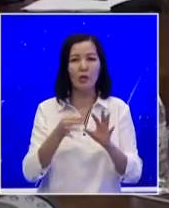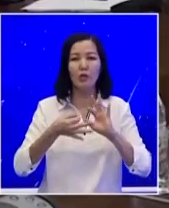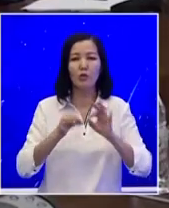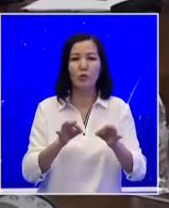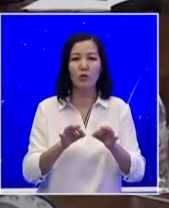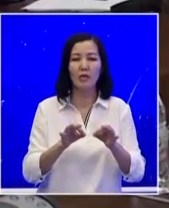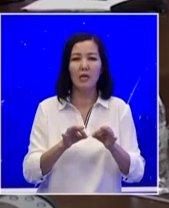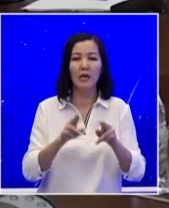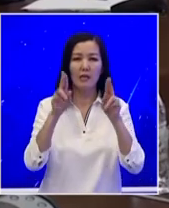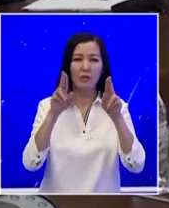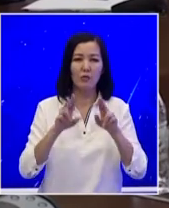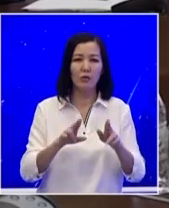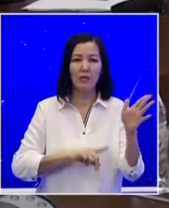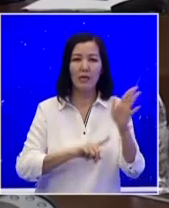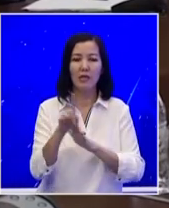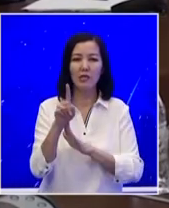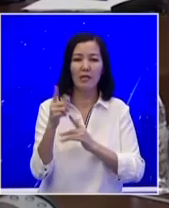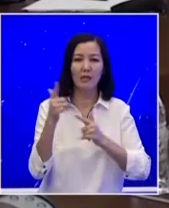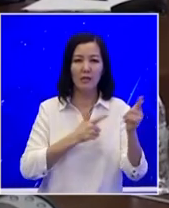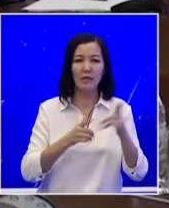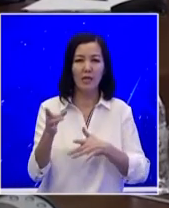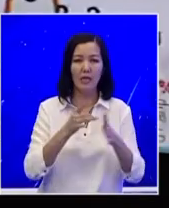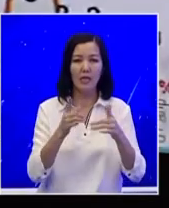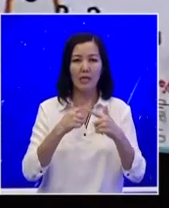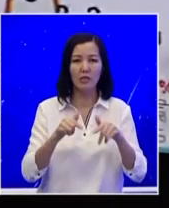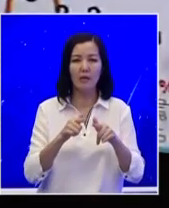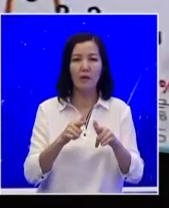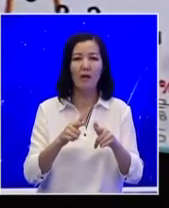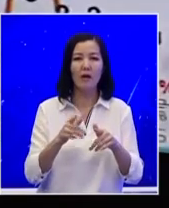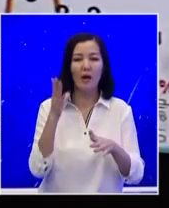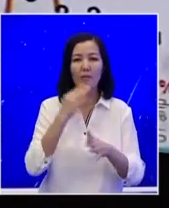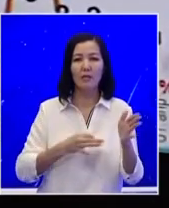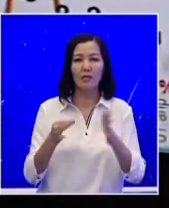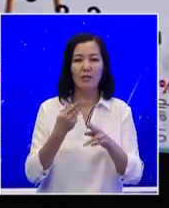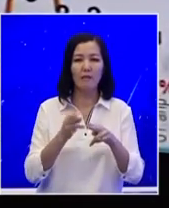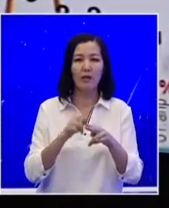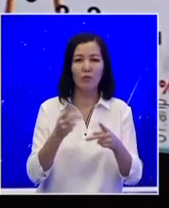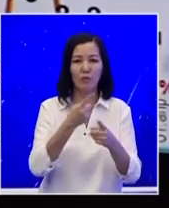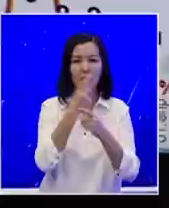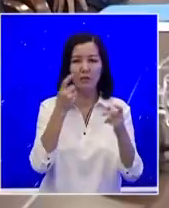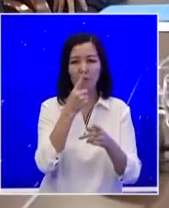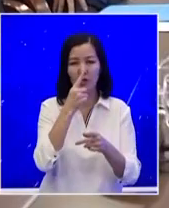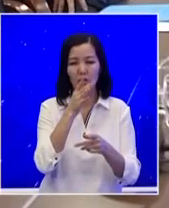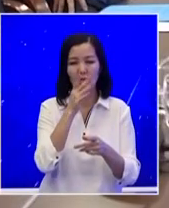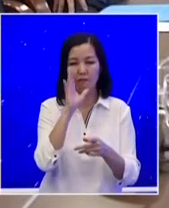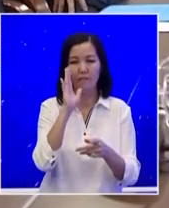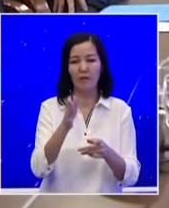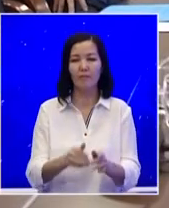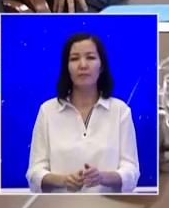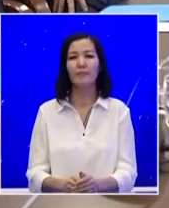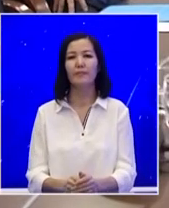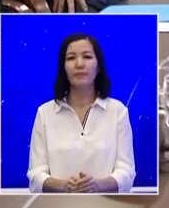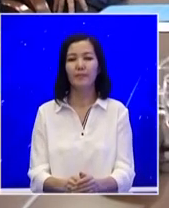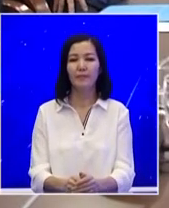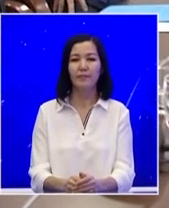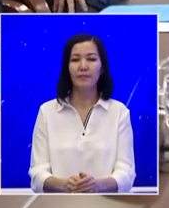и стандартов уже начали вырабатывать в региональных штабах, в том числе и Алматинской области, о котором сообщат уже в